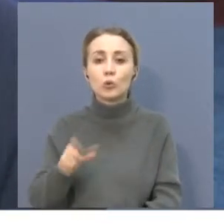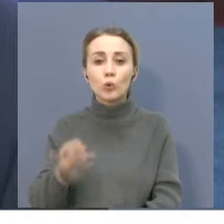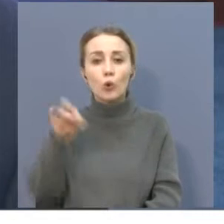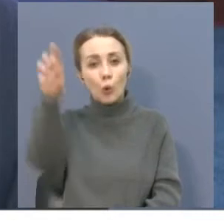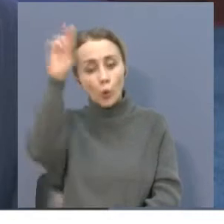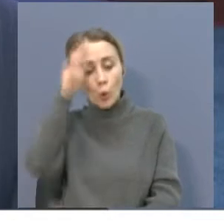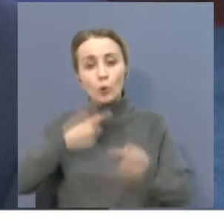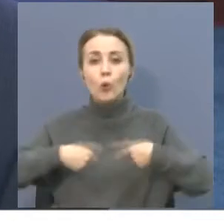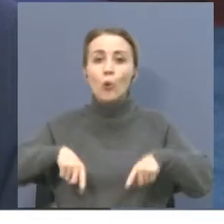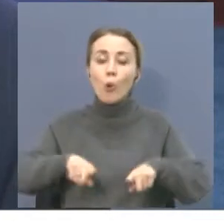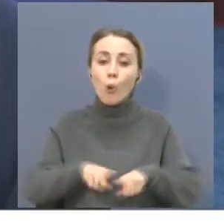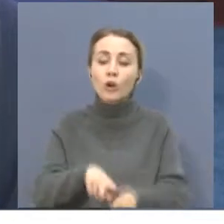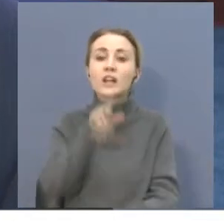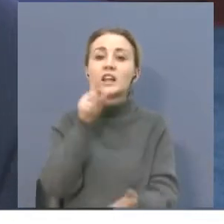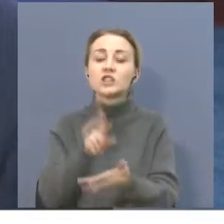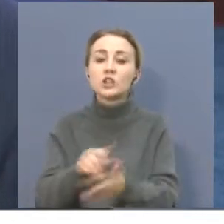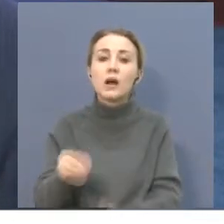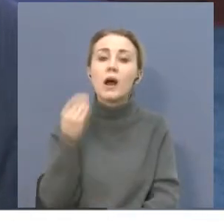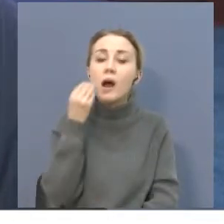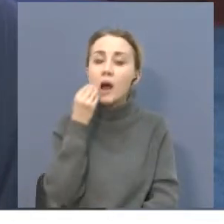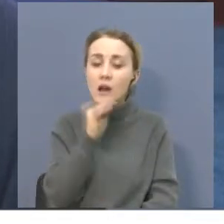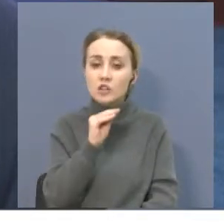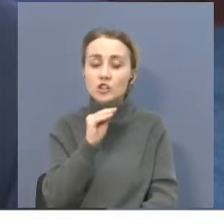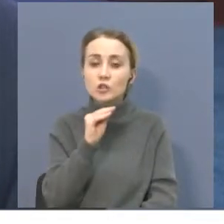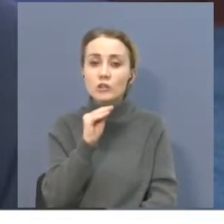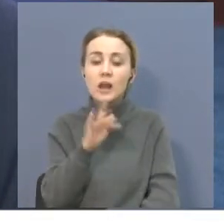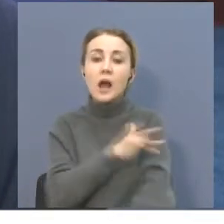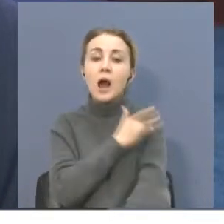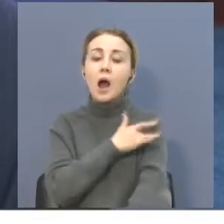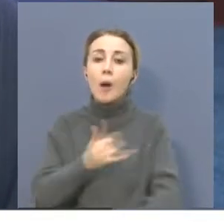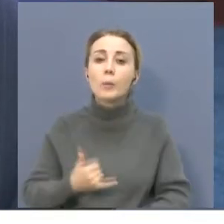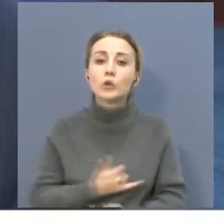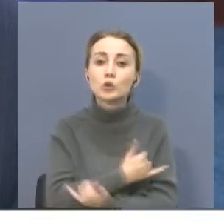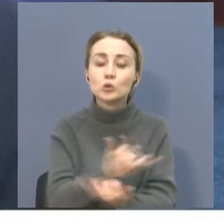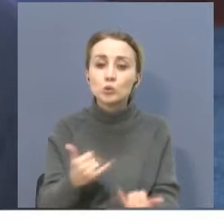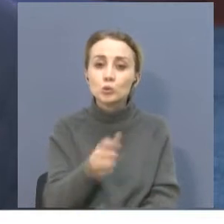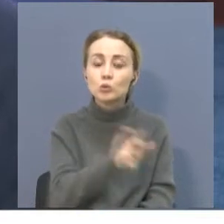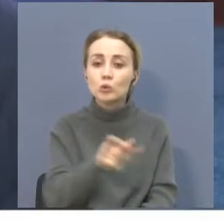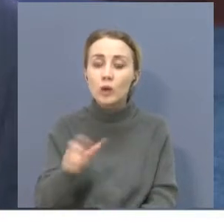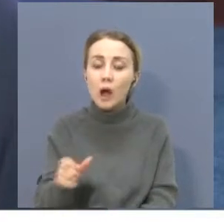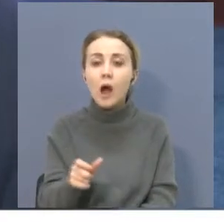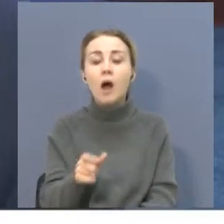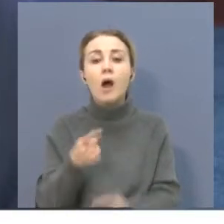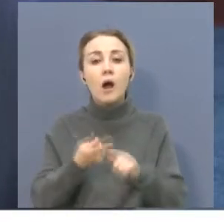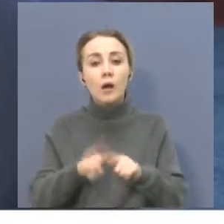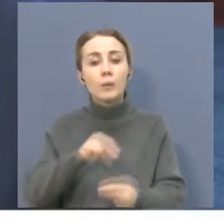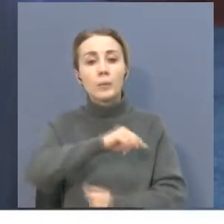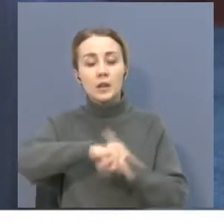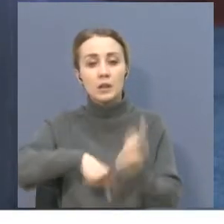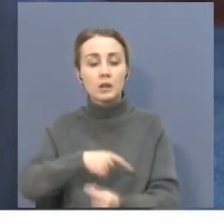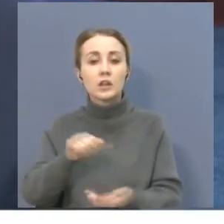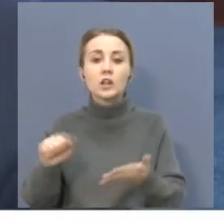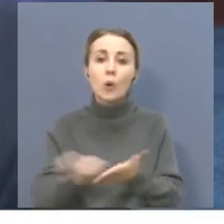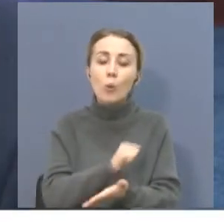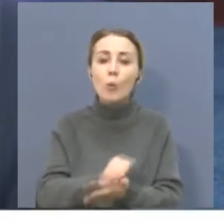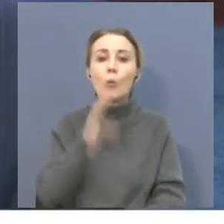қарау, кәсіпкерлікті дамыту мәселелері әрдайым мәжіліс депутаттарының бақылауында. Мемлекет басшысы бұған зор көңіл бөліп,